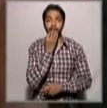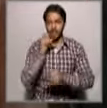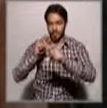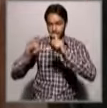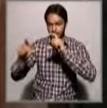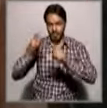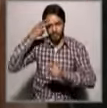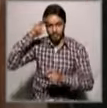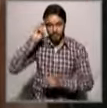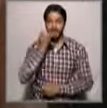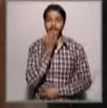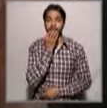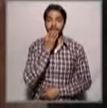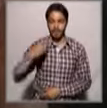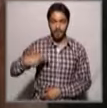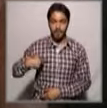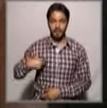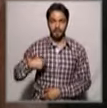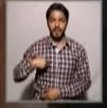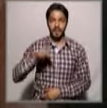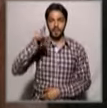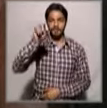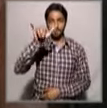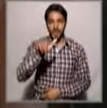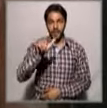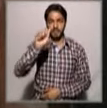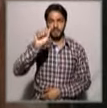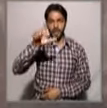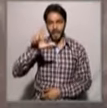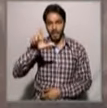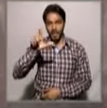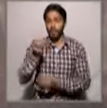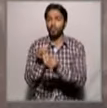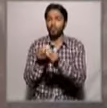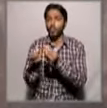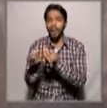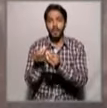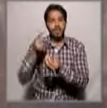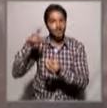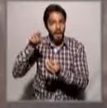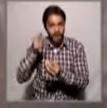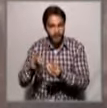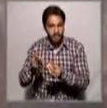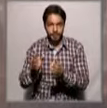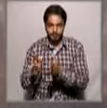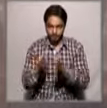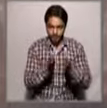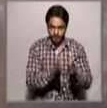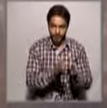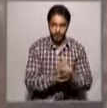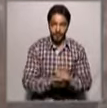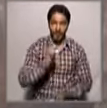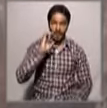استثماري، يعني لم أتمكن من طرح السؤال لضيق الوقت. هو القضية في قضية بنك فيصل الإسلامي وأبو ظبي